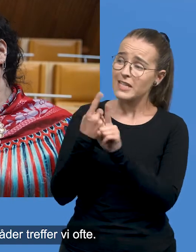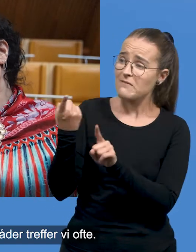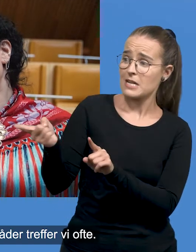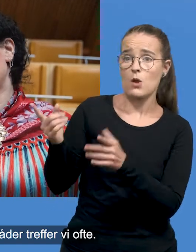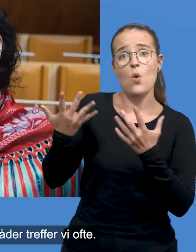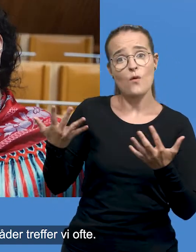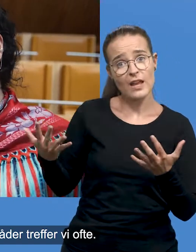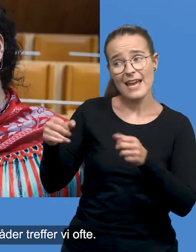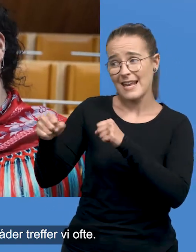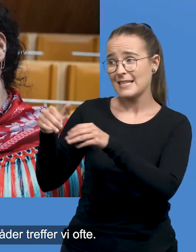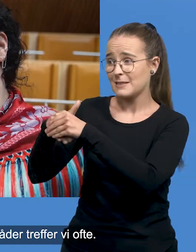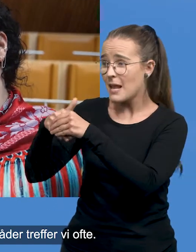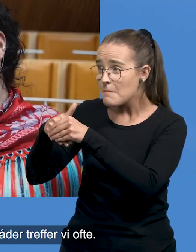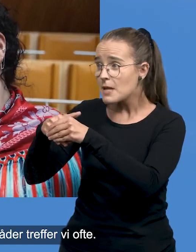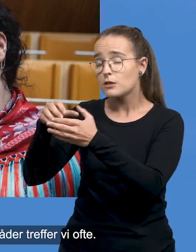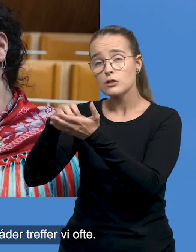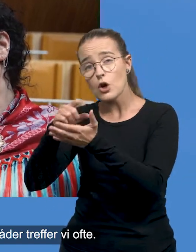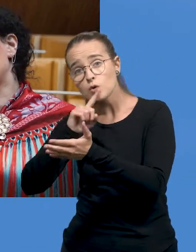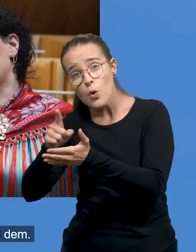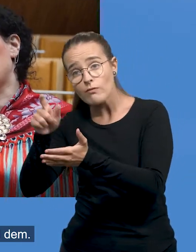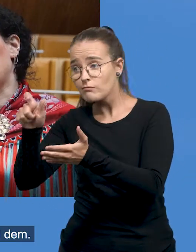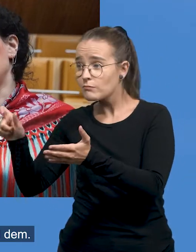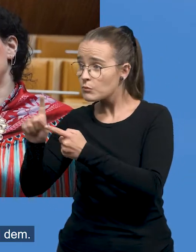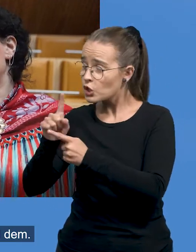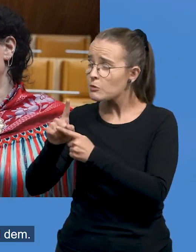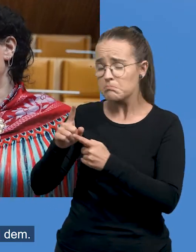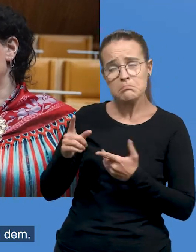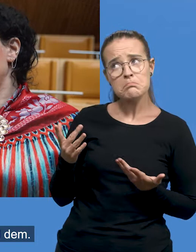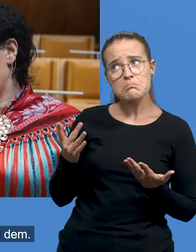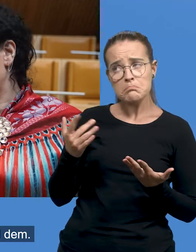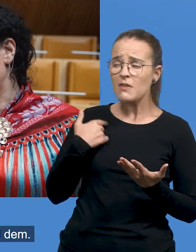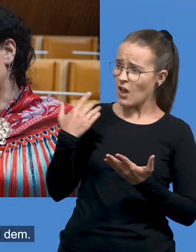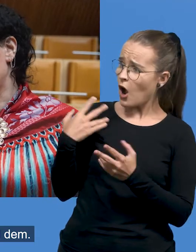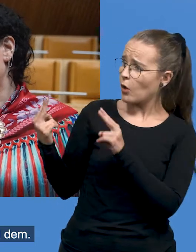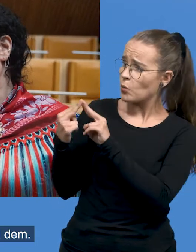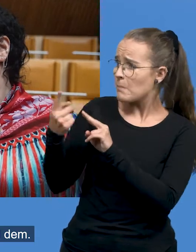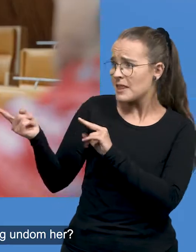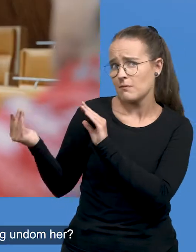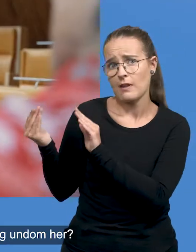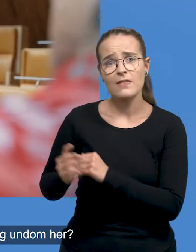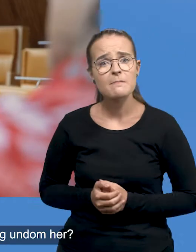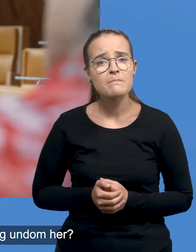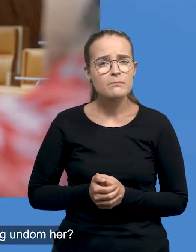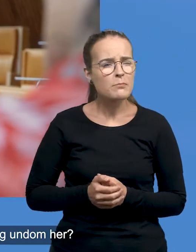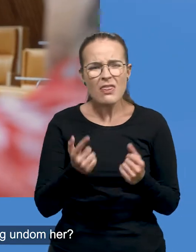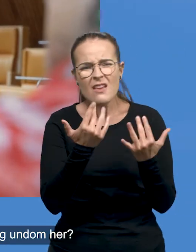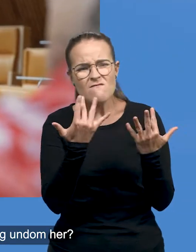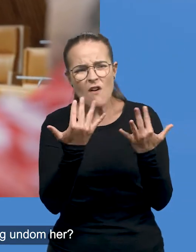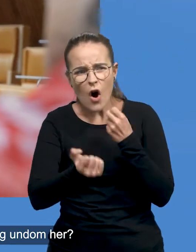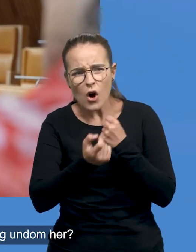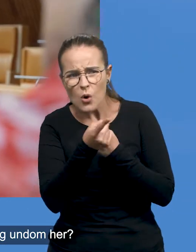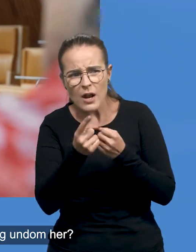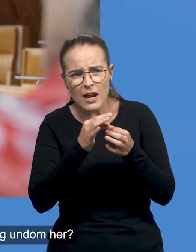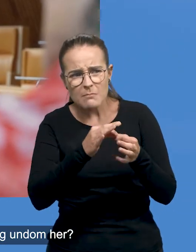vi ofte, regjeringsmedlemmene og statsrådene, sånn at jeg vil si at vi har tett kontakt med dem. Hva er det dere egentlig